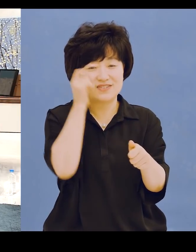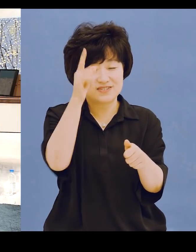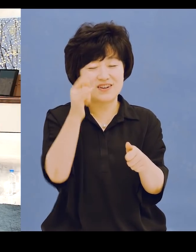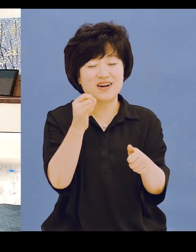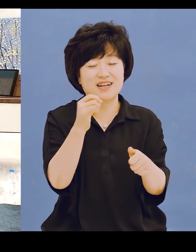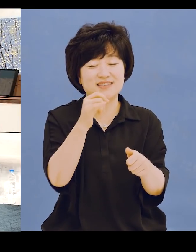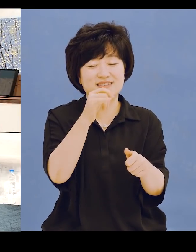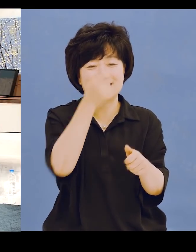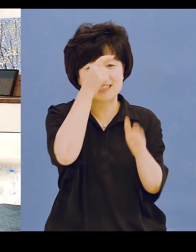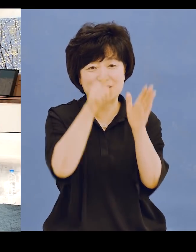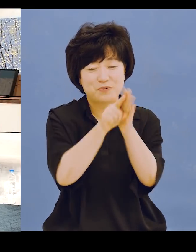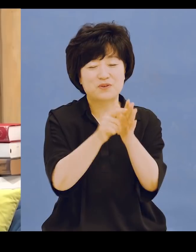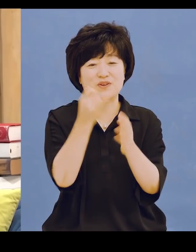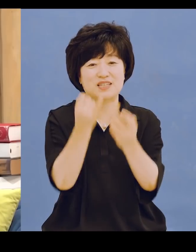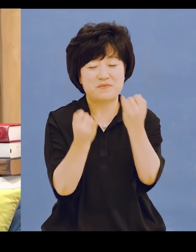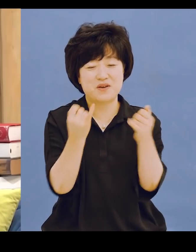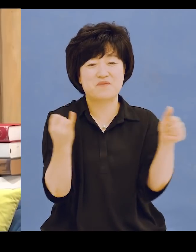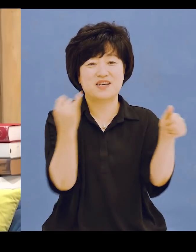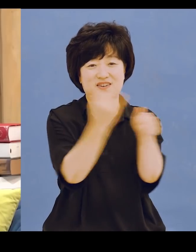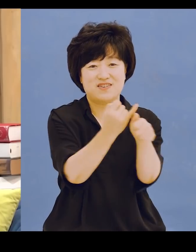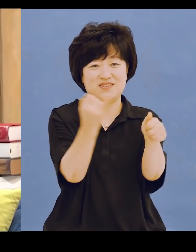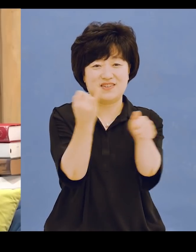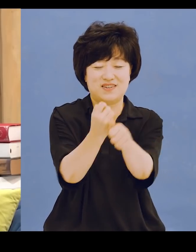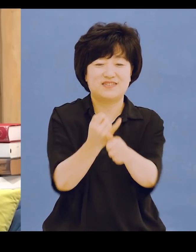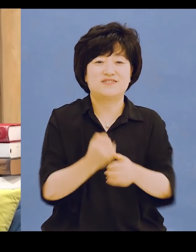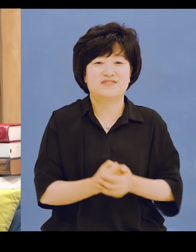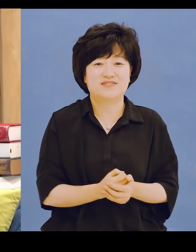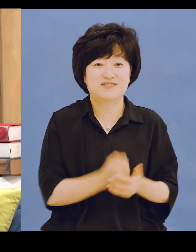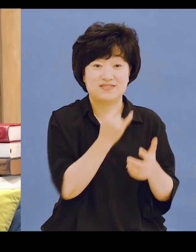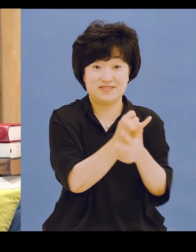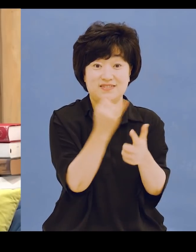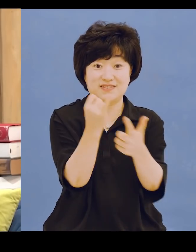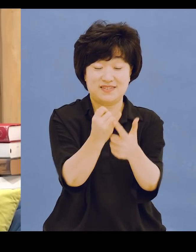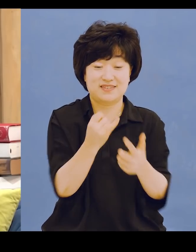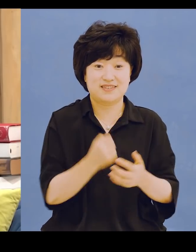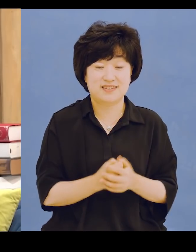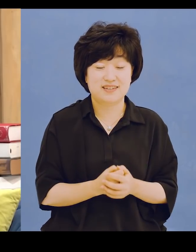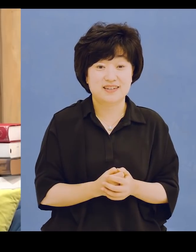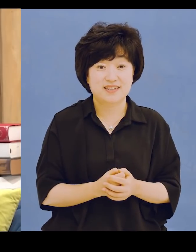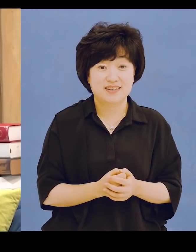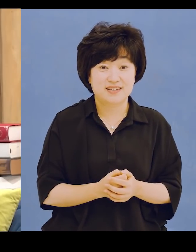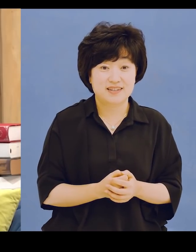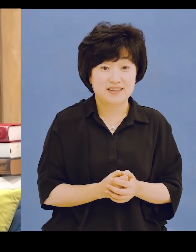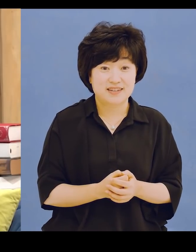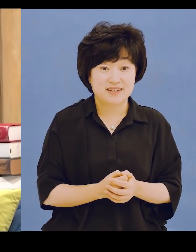자매가 아주 그 제가 떠날 때 저를